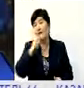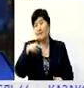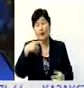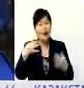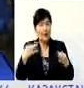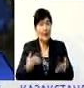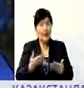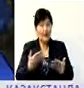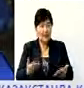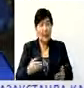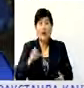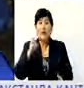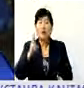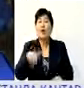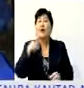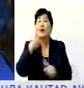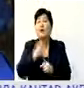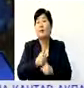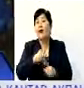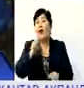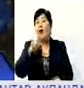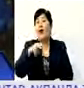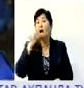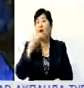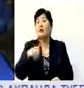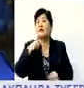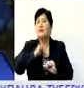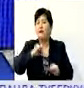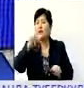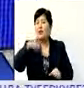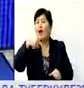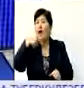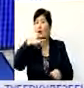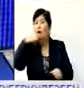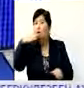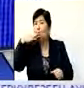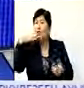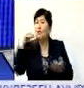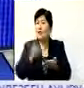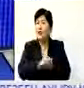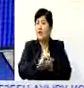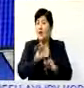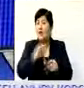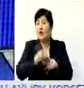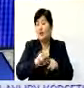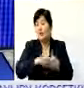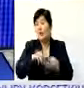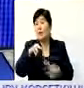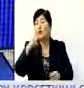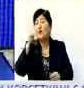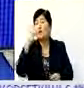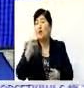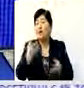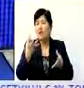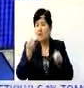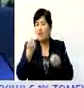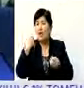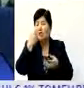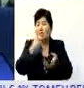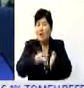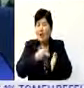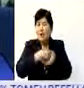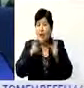етіңіздер. Түркі әлемінің көсемі, алаш қайраткері туралы әлі де айтылмаған деректер жетерлік. Себебі Мұстафа Шоқай жіті зерттеуді қажет